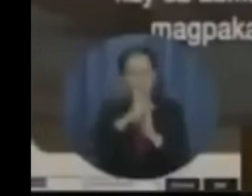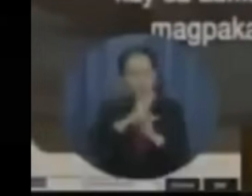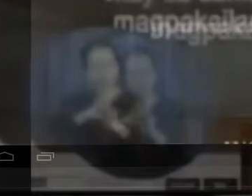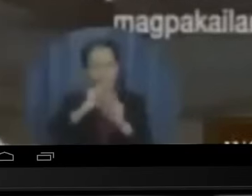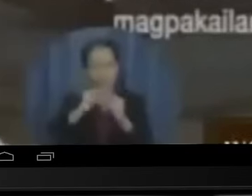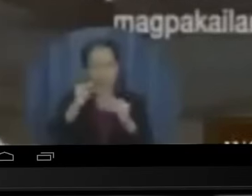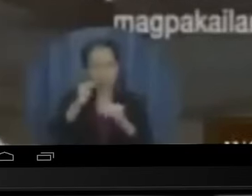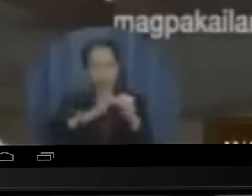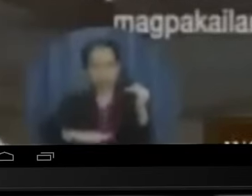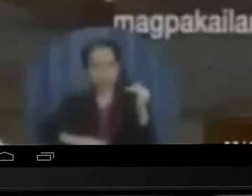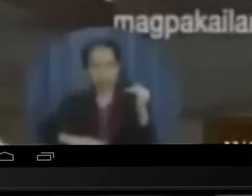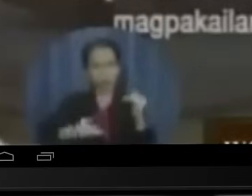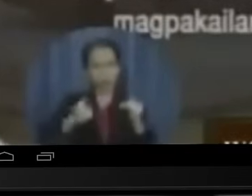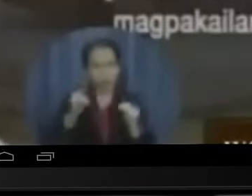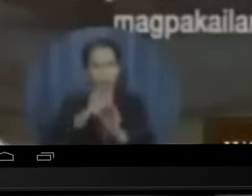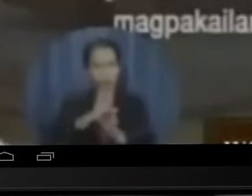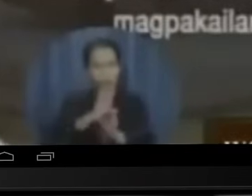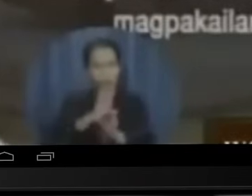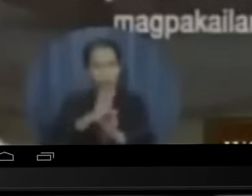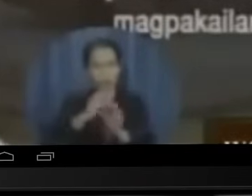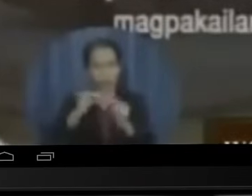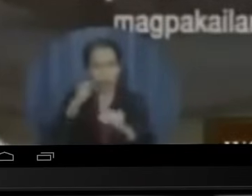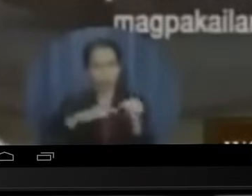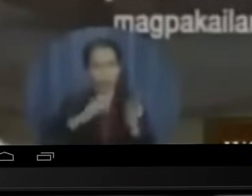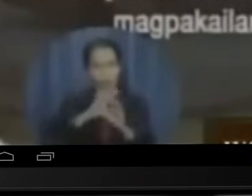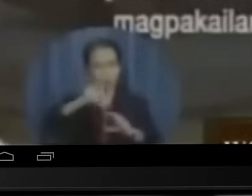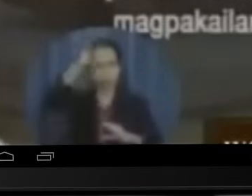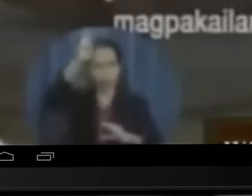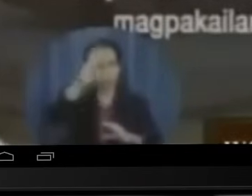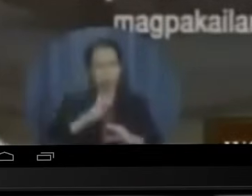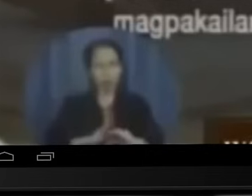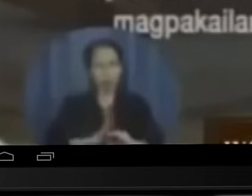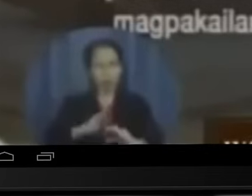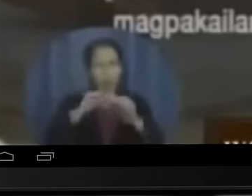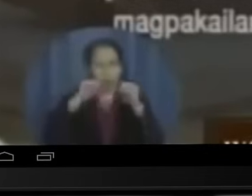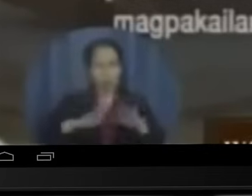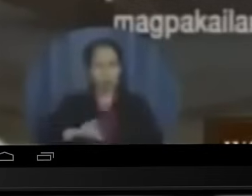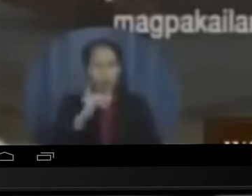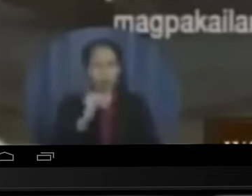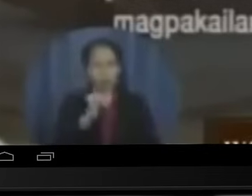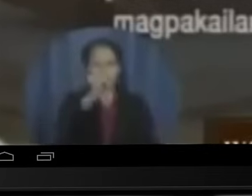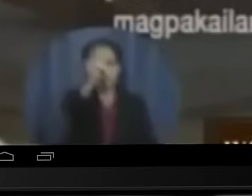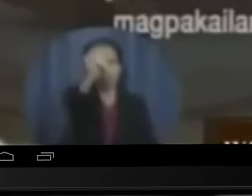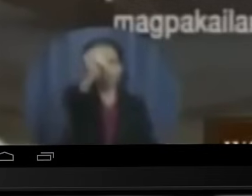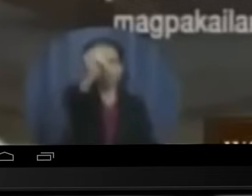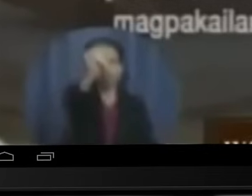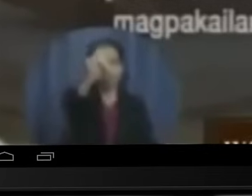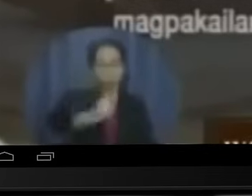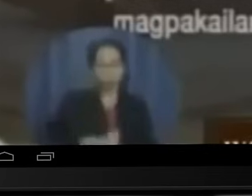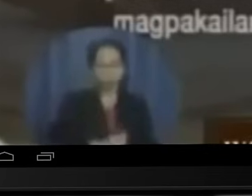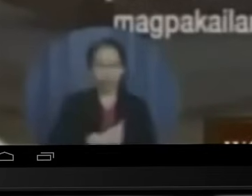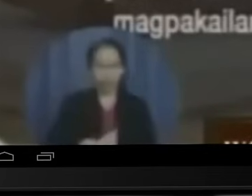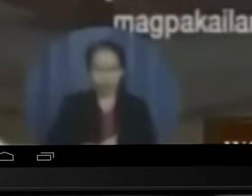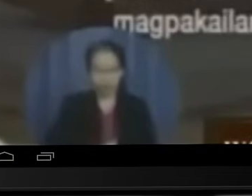at nangaglingkod sa nilalang kaysa lumalang na siyang pinupuri magpakailanman